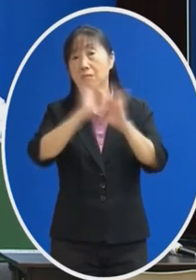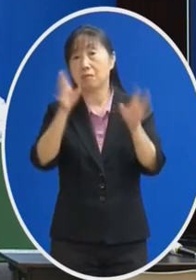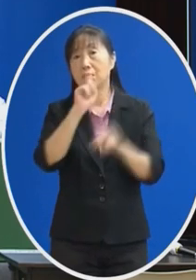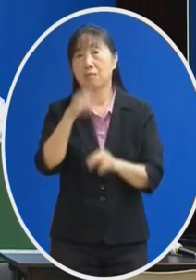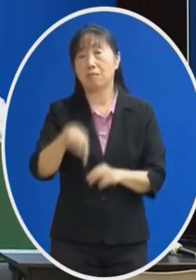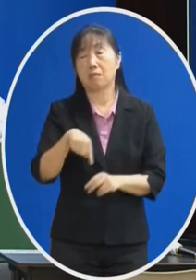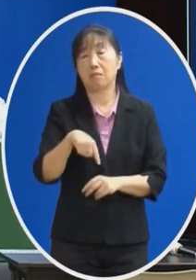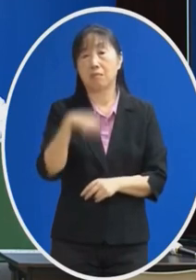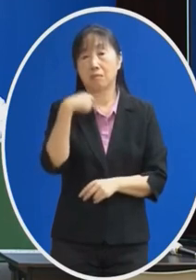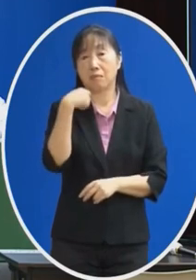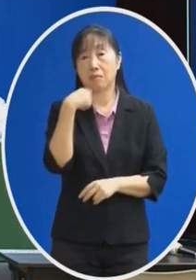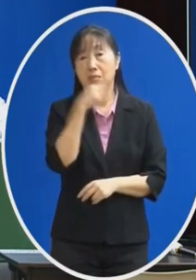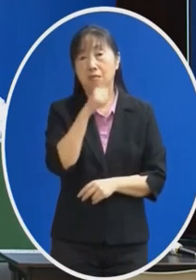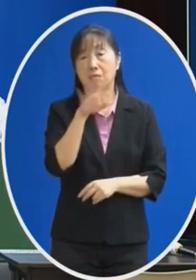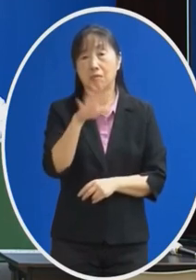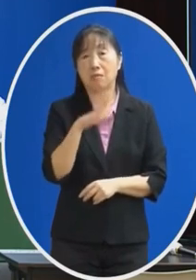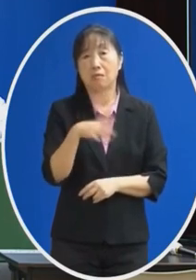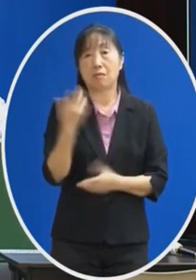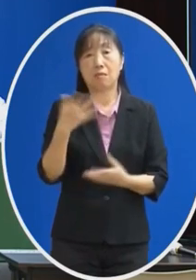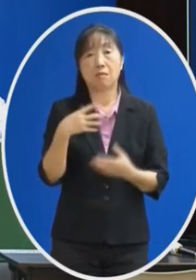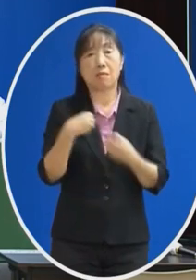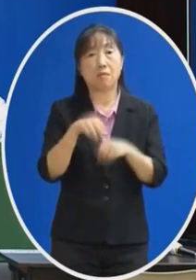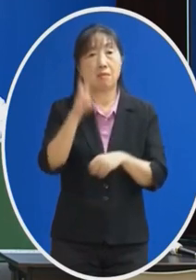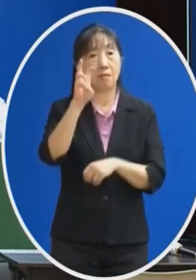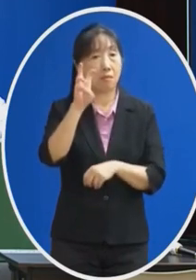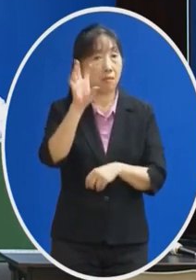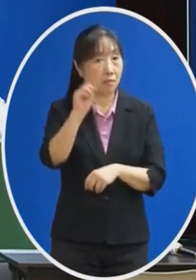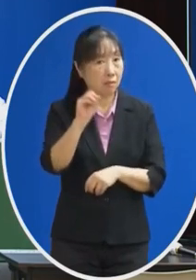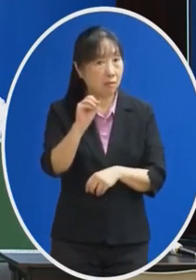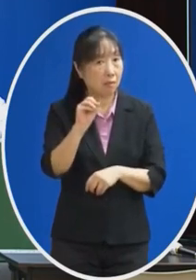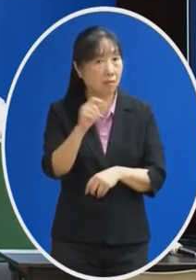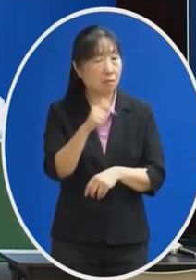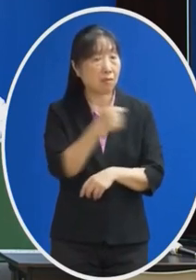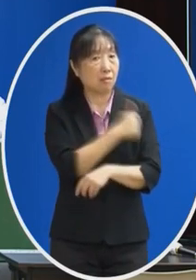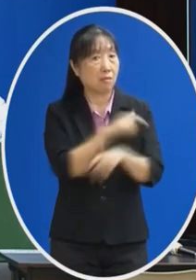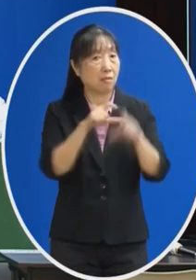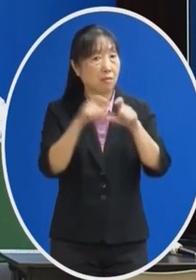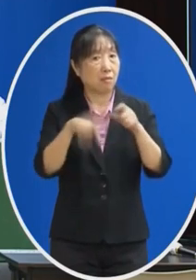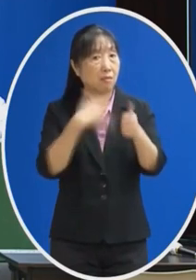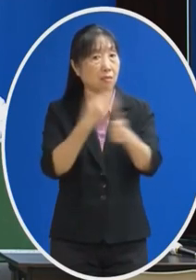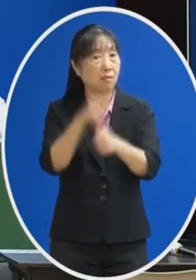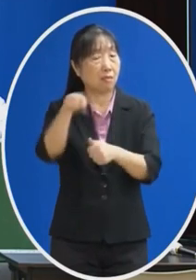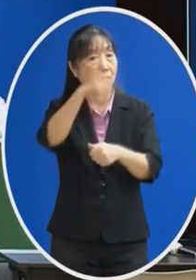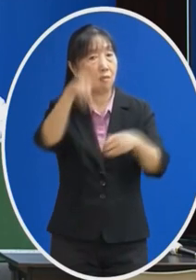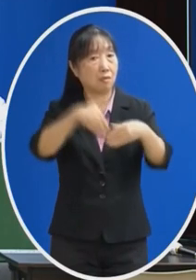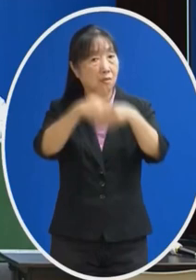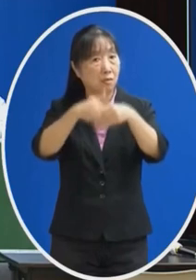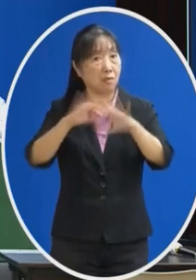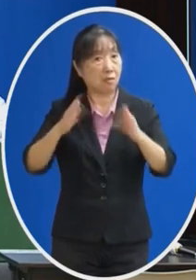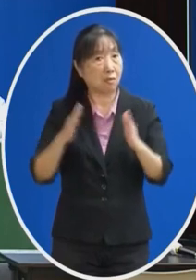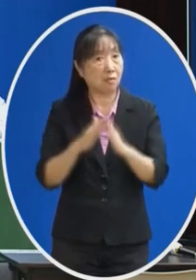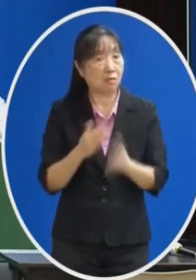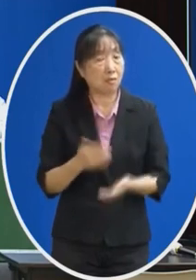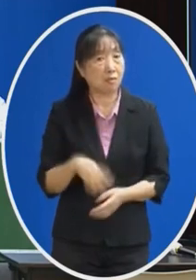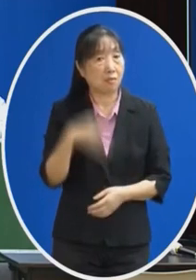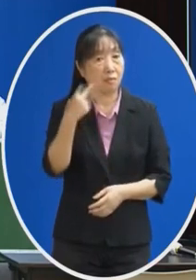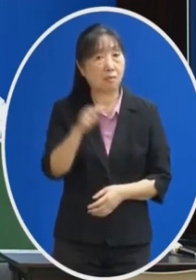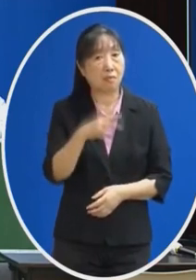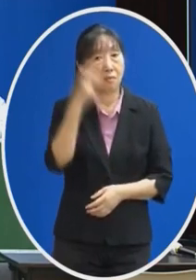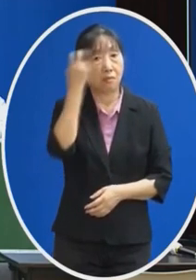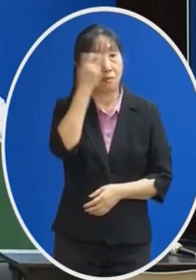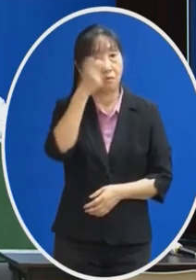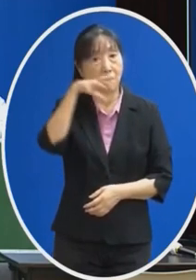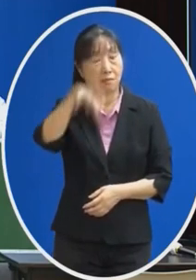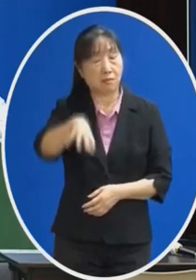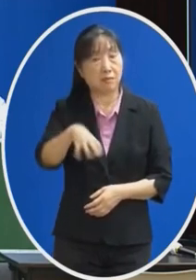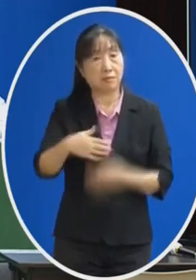赠30万疫苗给友邦，这件事情是真的吗？另外要带其他媒体提问两题，就是有在检疫所隔离的确